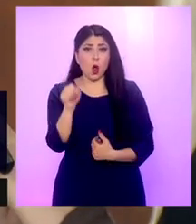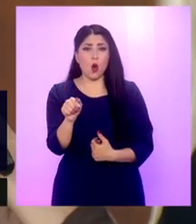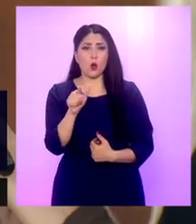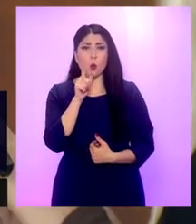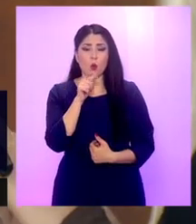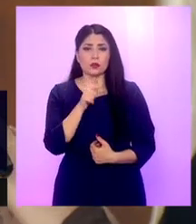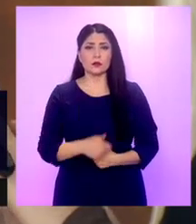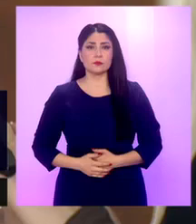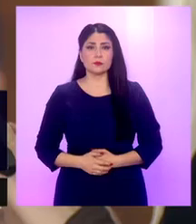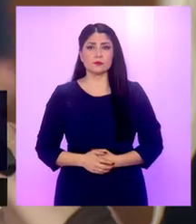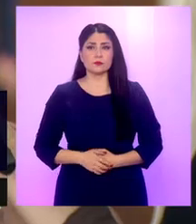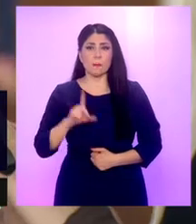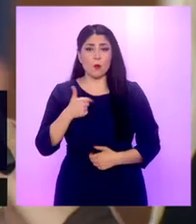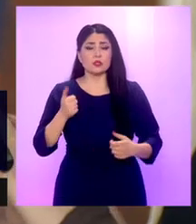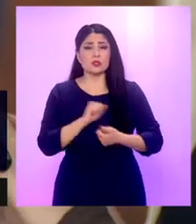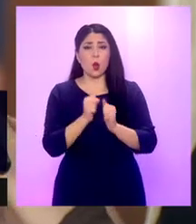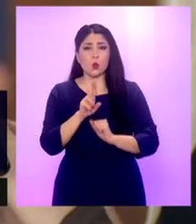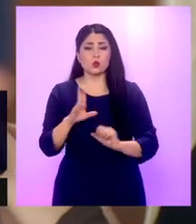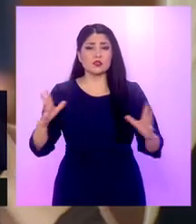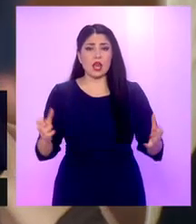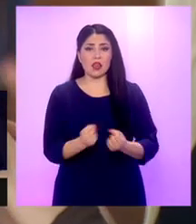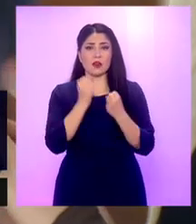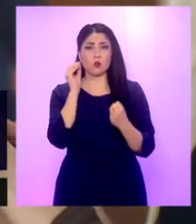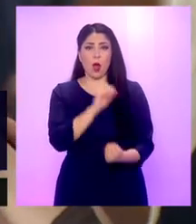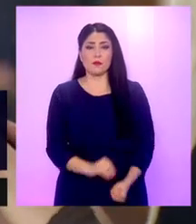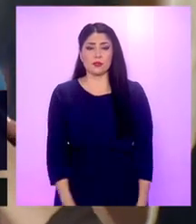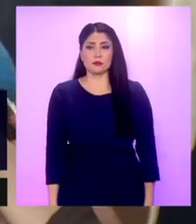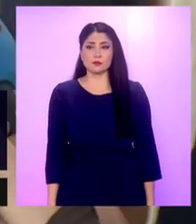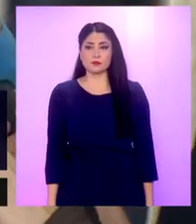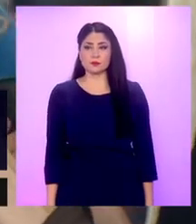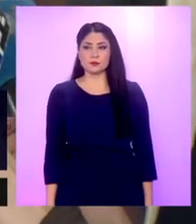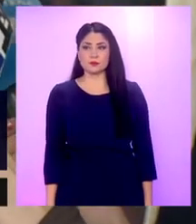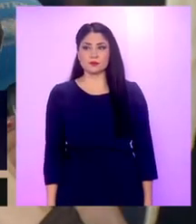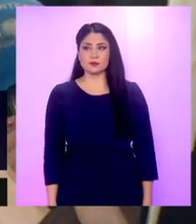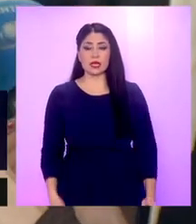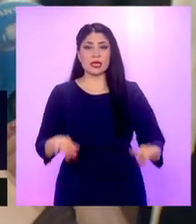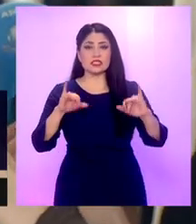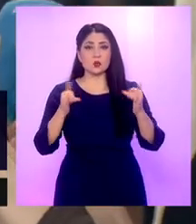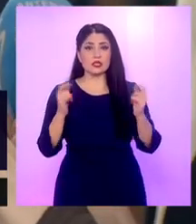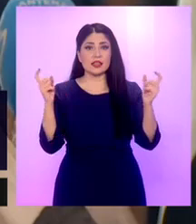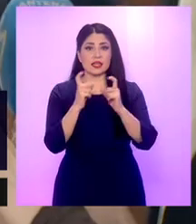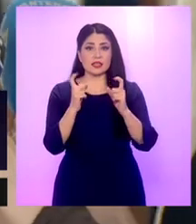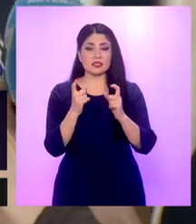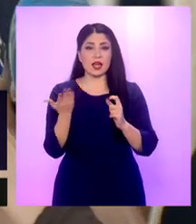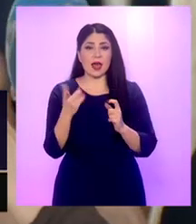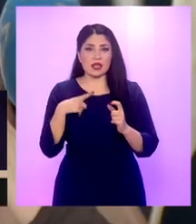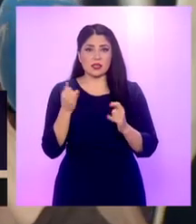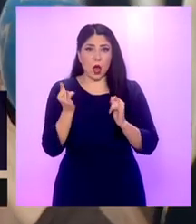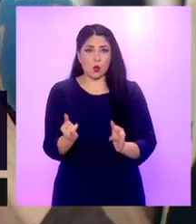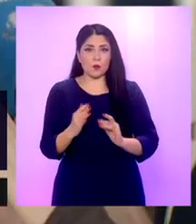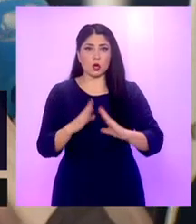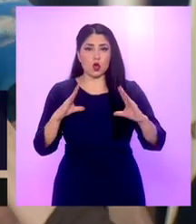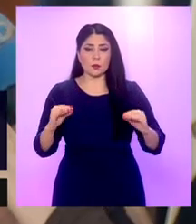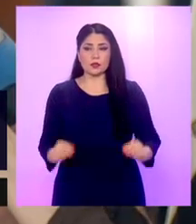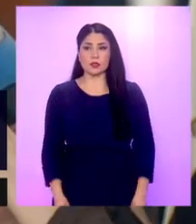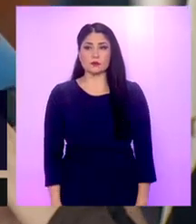unde pot sau nu să fie salvați oamenii în situația de criză din acest moment.